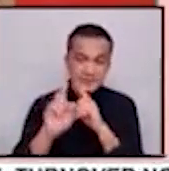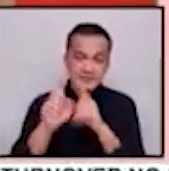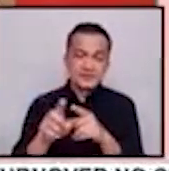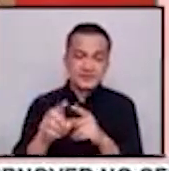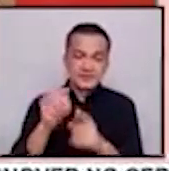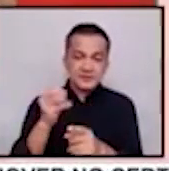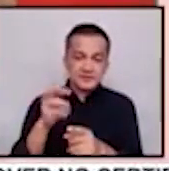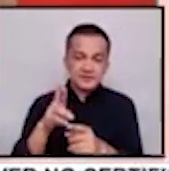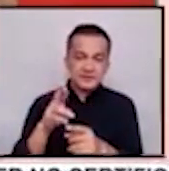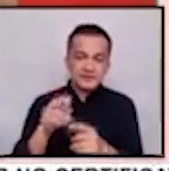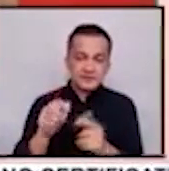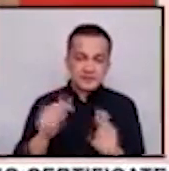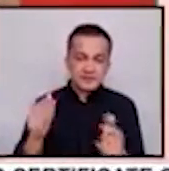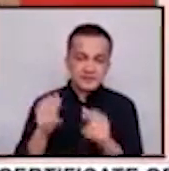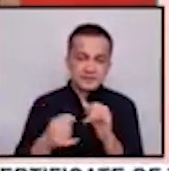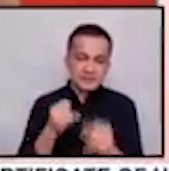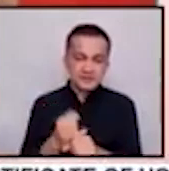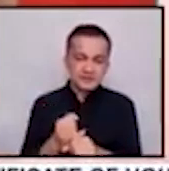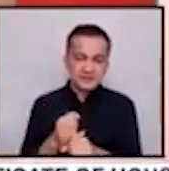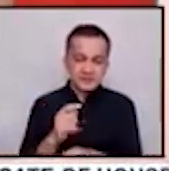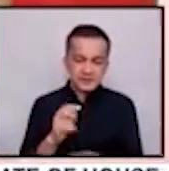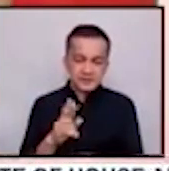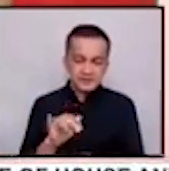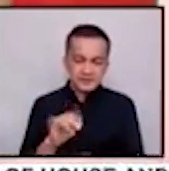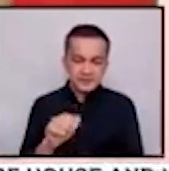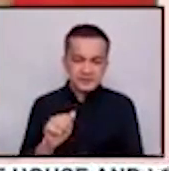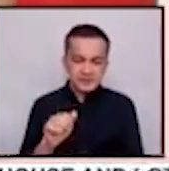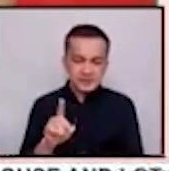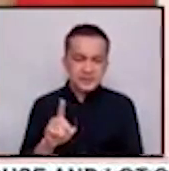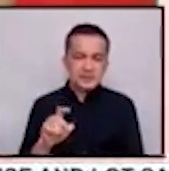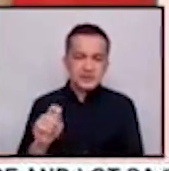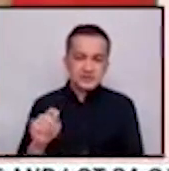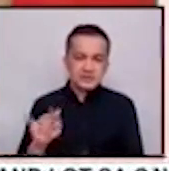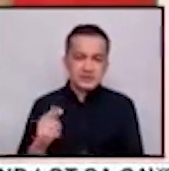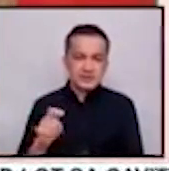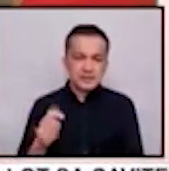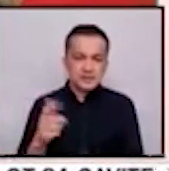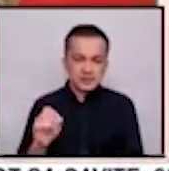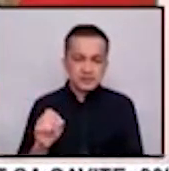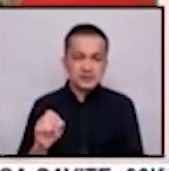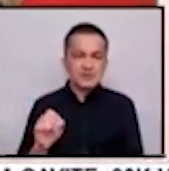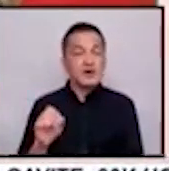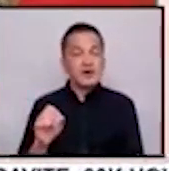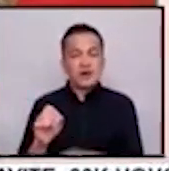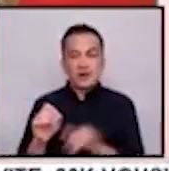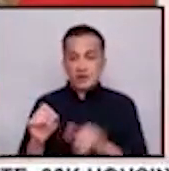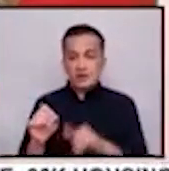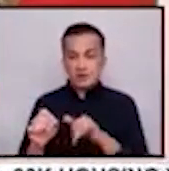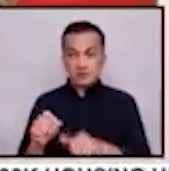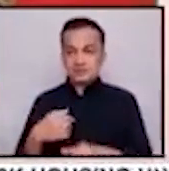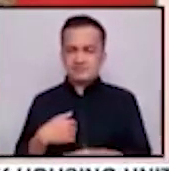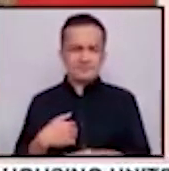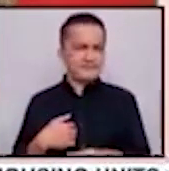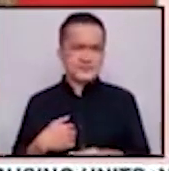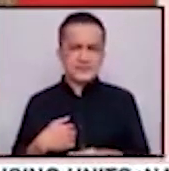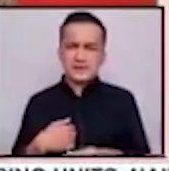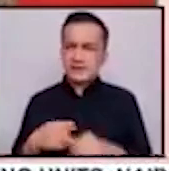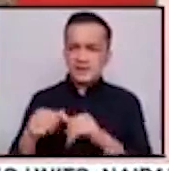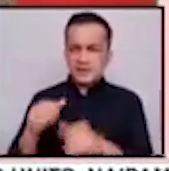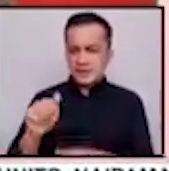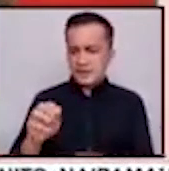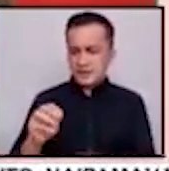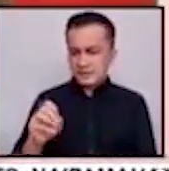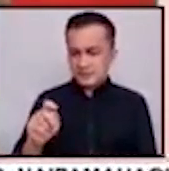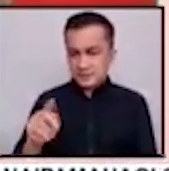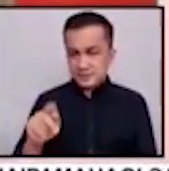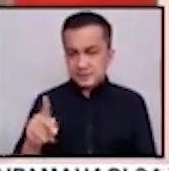Grand International, which is in Trinidad and Tobago, I had to stay, I stayed in Amsterdam for 2 days. And okay.